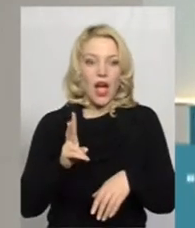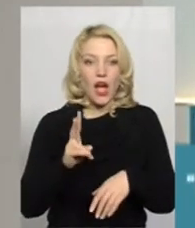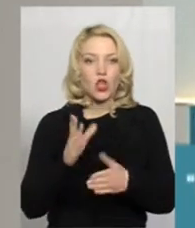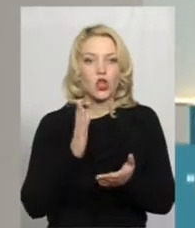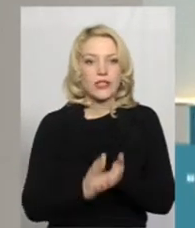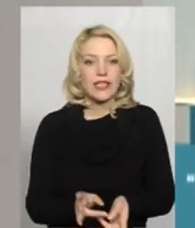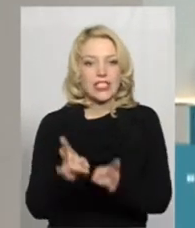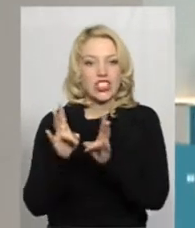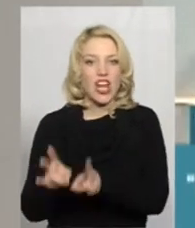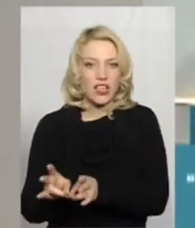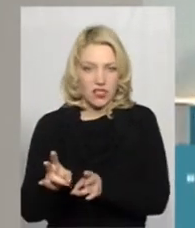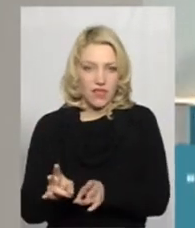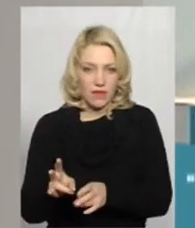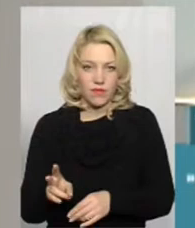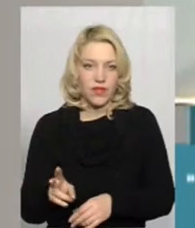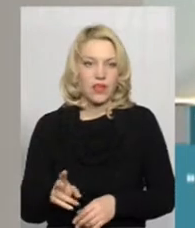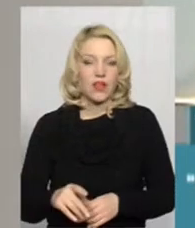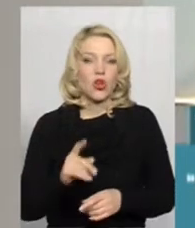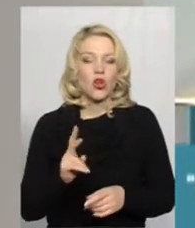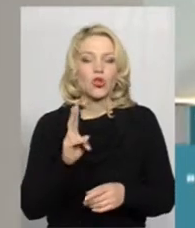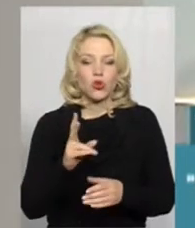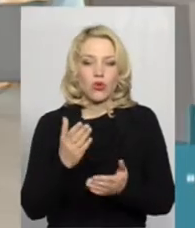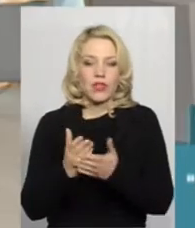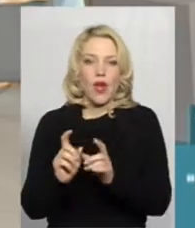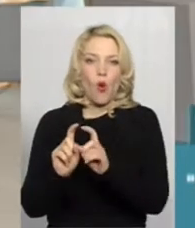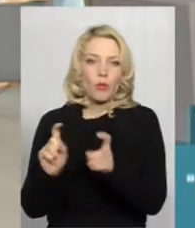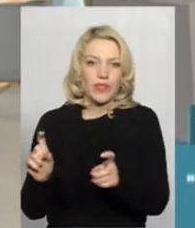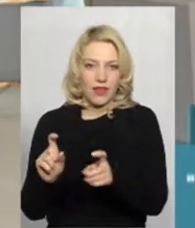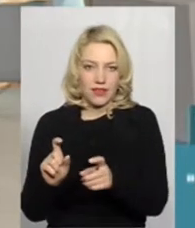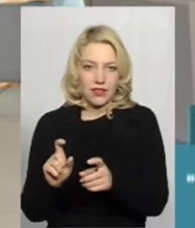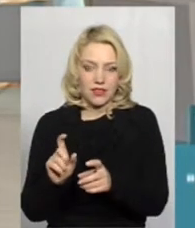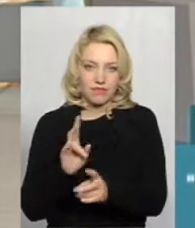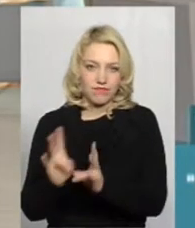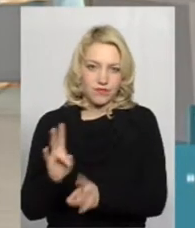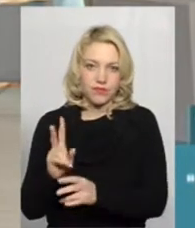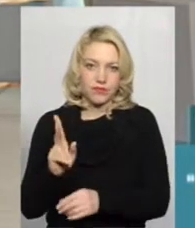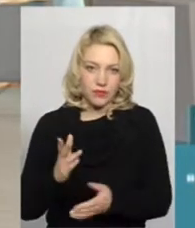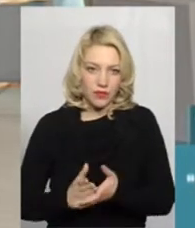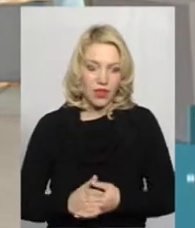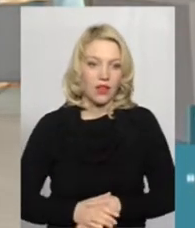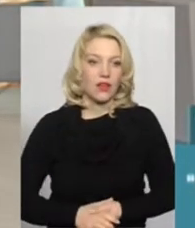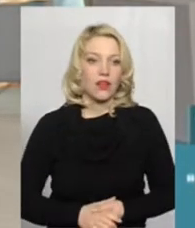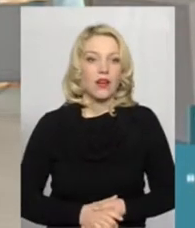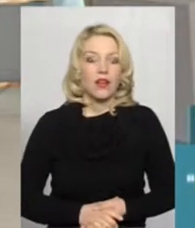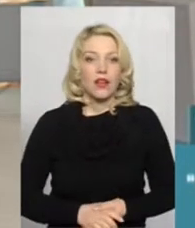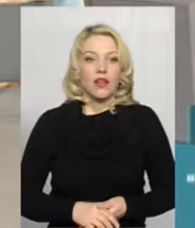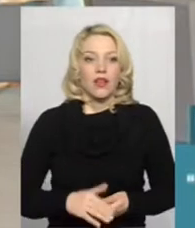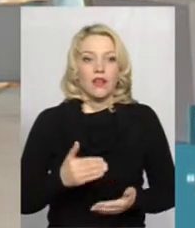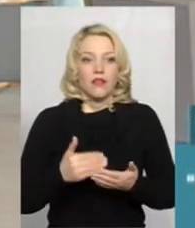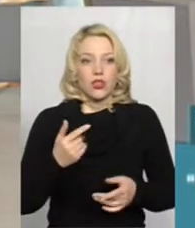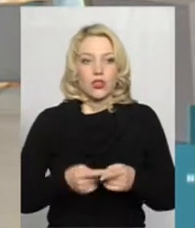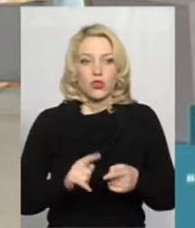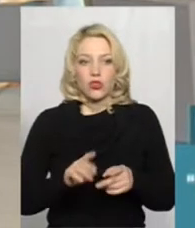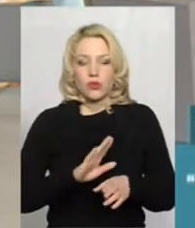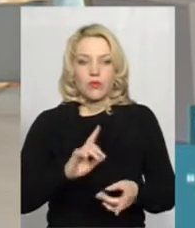стає жертвою? Тепер поговоримо про жертву, про об'єкт булінгу. Справа в тому, що від того, щоб